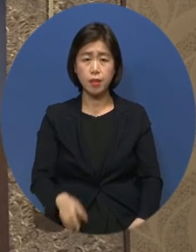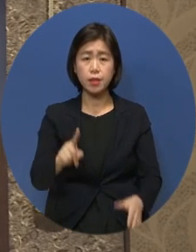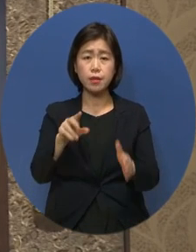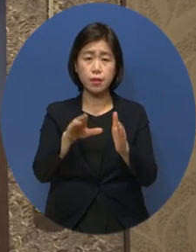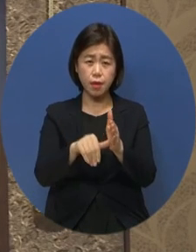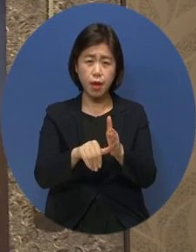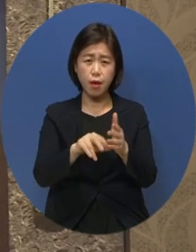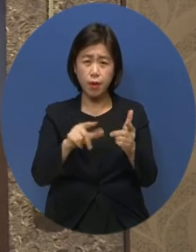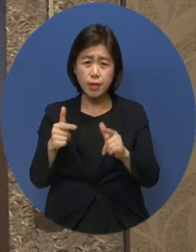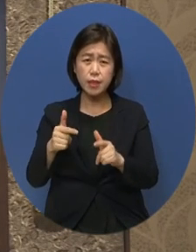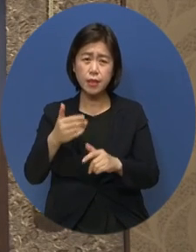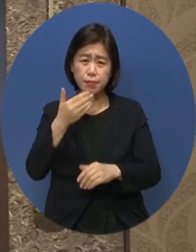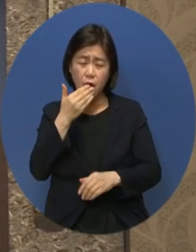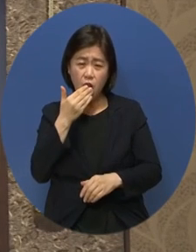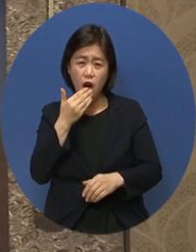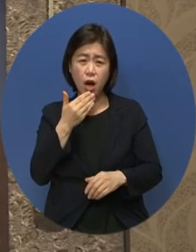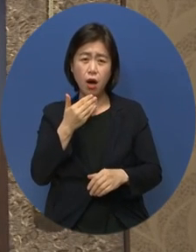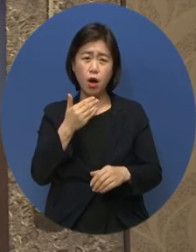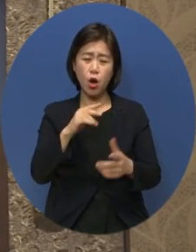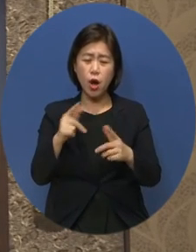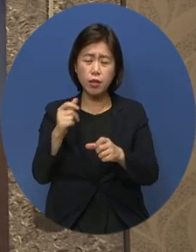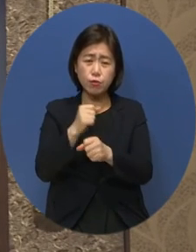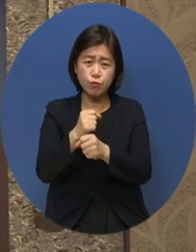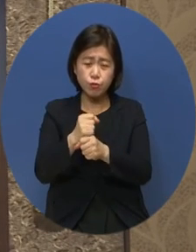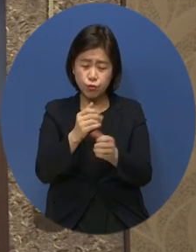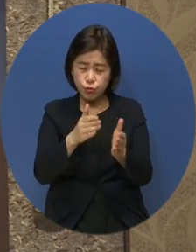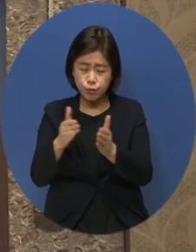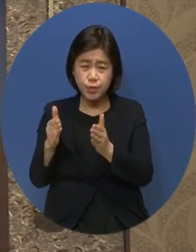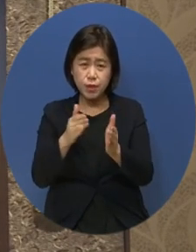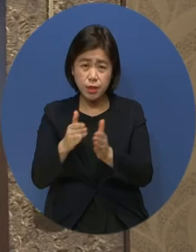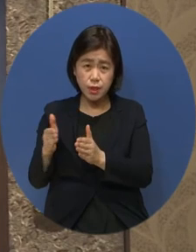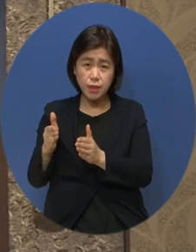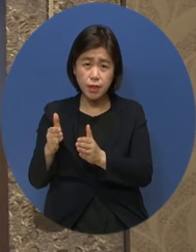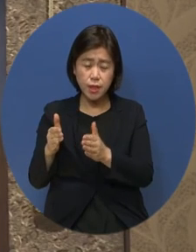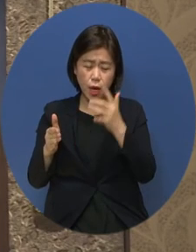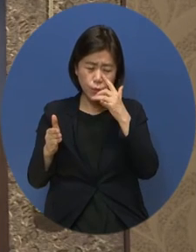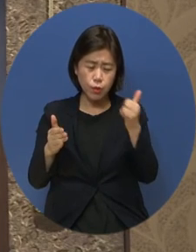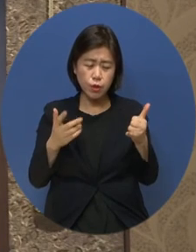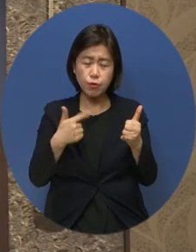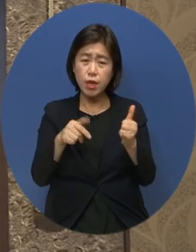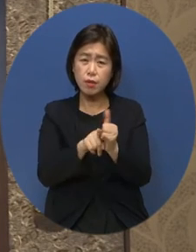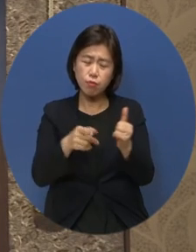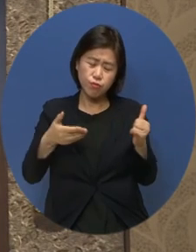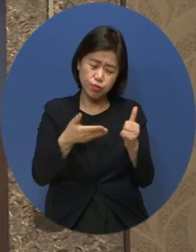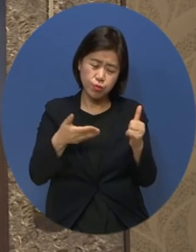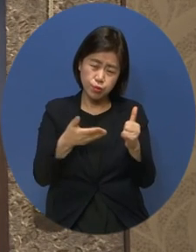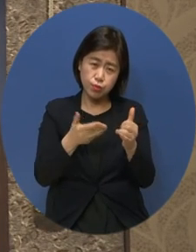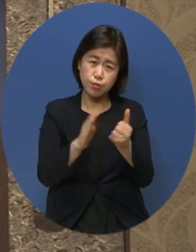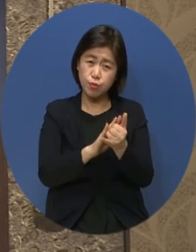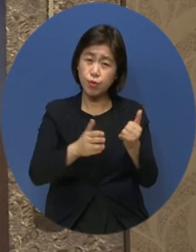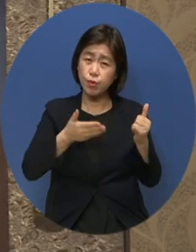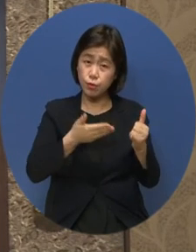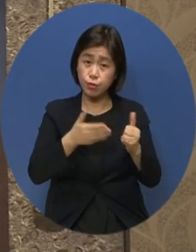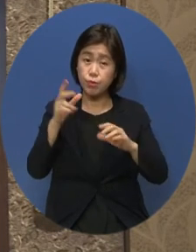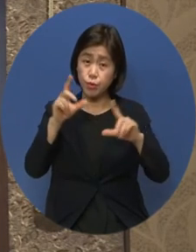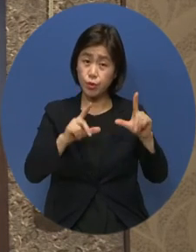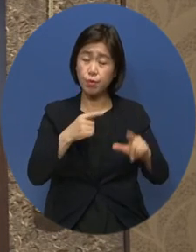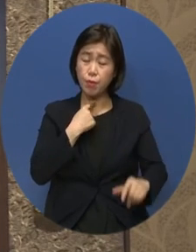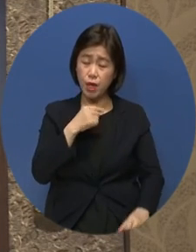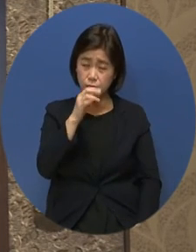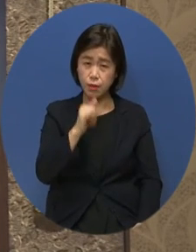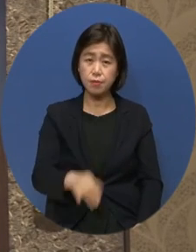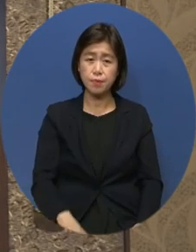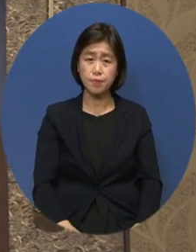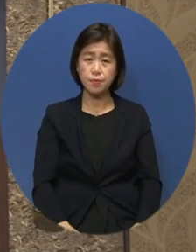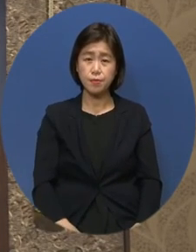긴급 후 단원들이 동분서주 하면서 이렇게 소통 기억 그리고 2분들이 어 차가운 시신으로